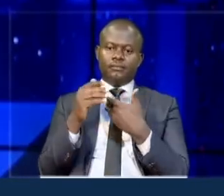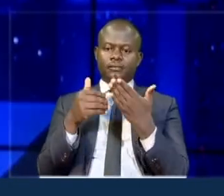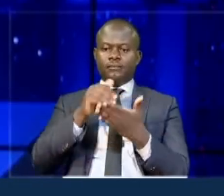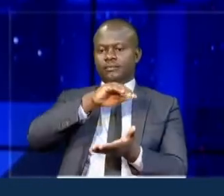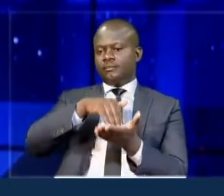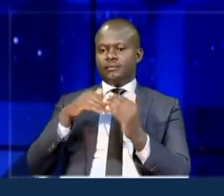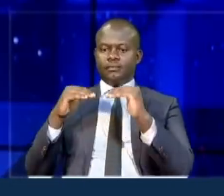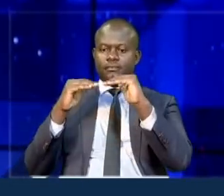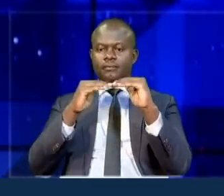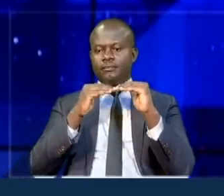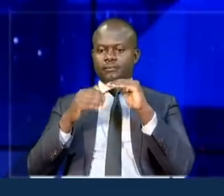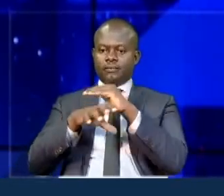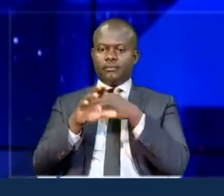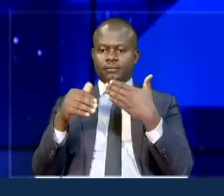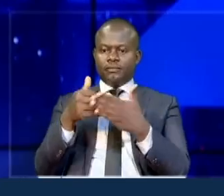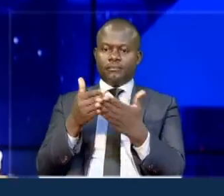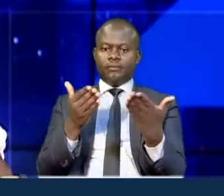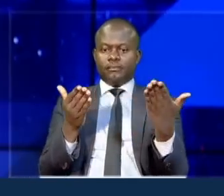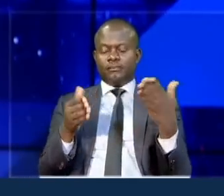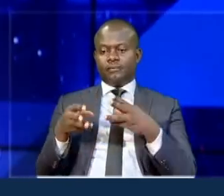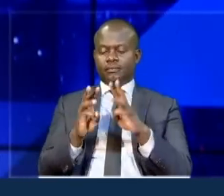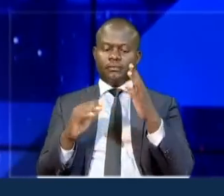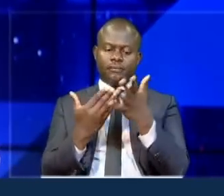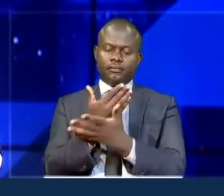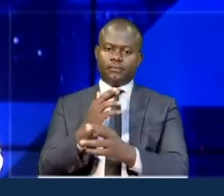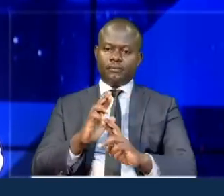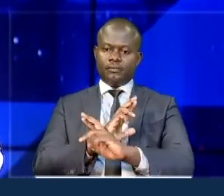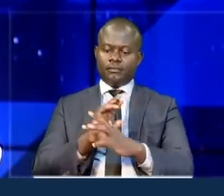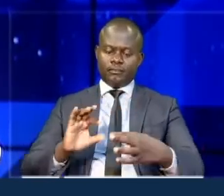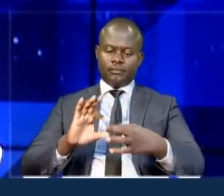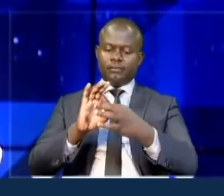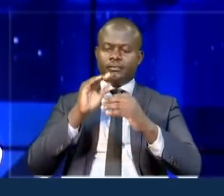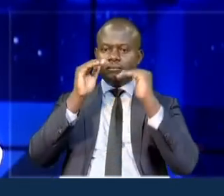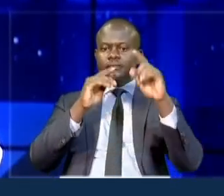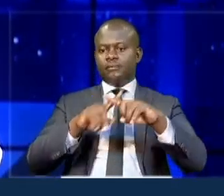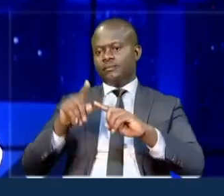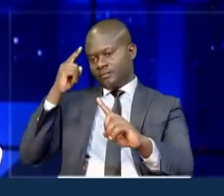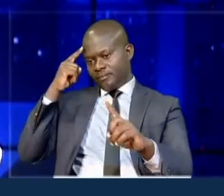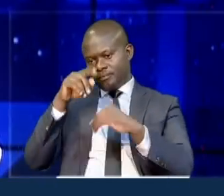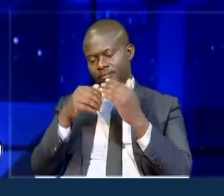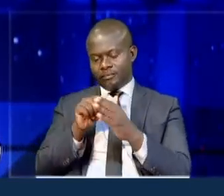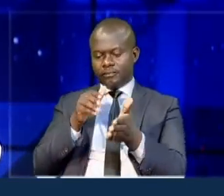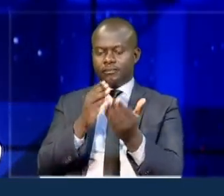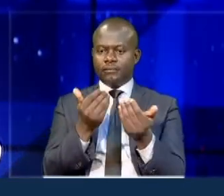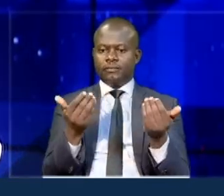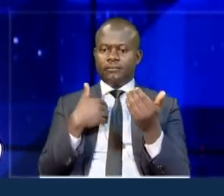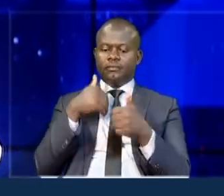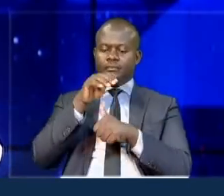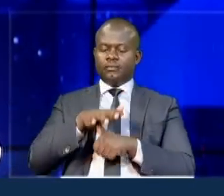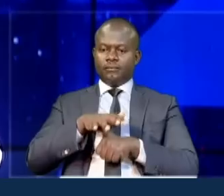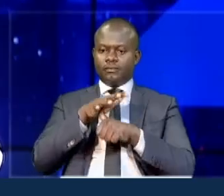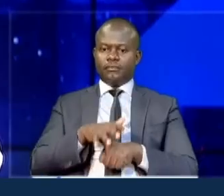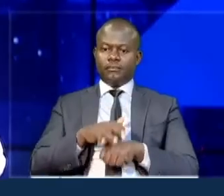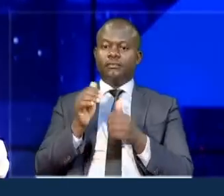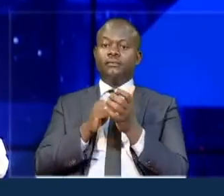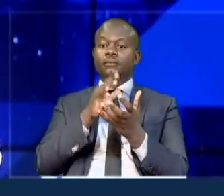n'ibigo bishamikiyeho batangije uburyo bushya ni uburyo bushya buhuriweho n'inzego zitandukanye bugamije gukurikirana umwana wahuye n'ihohotera